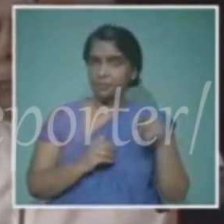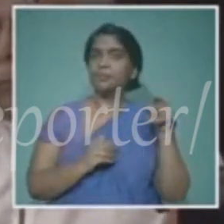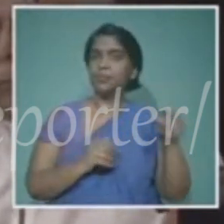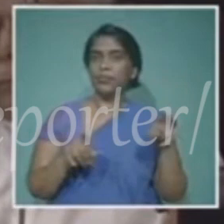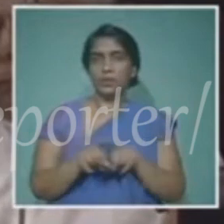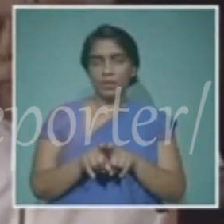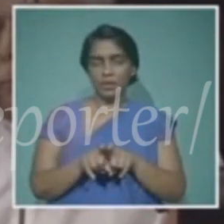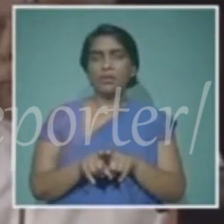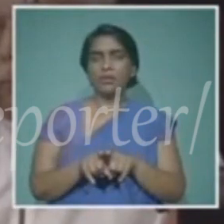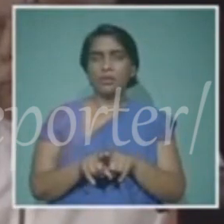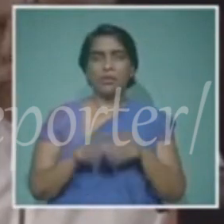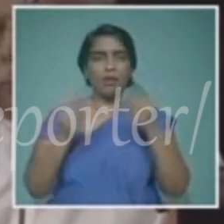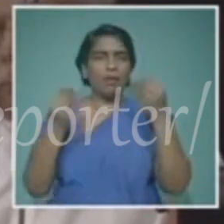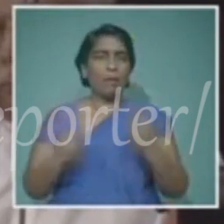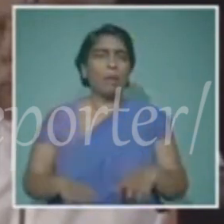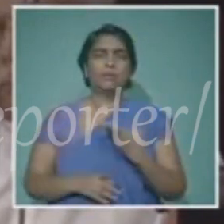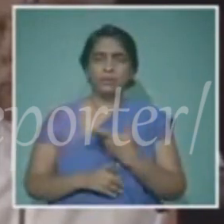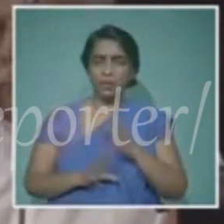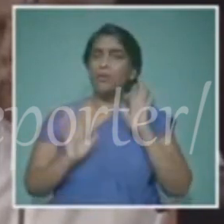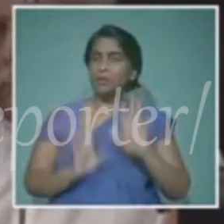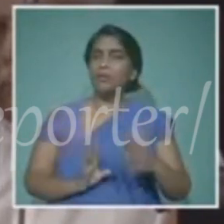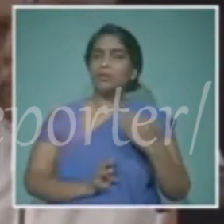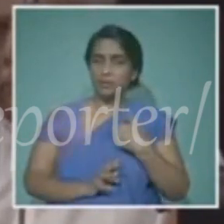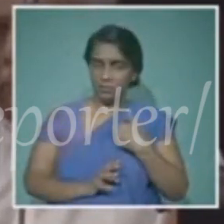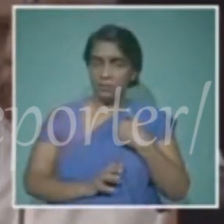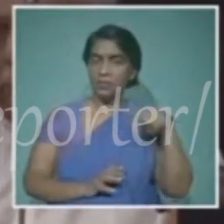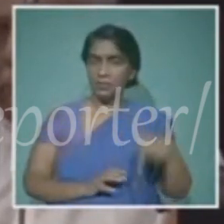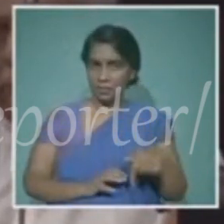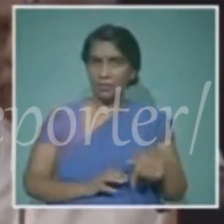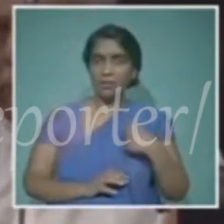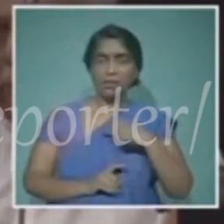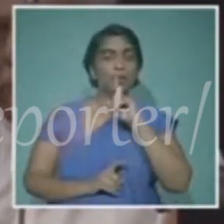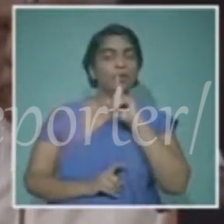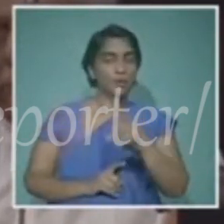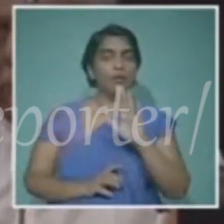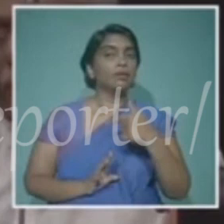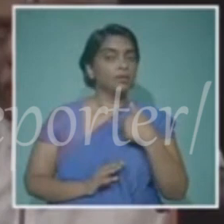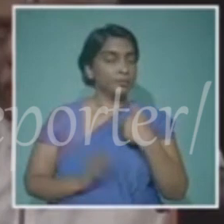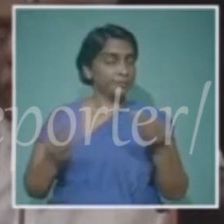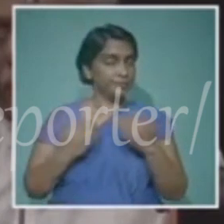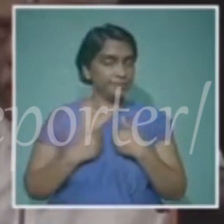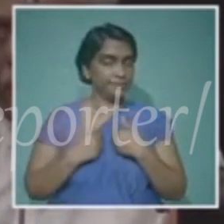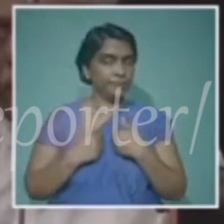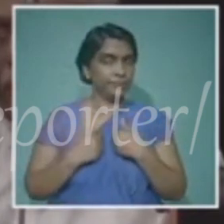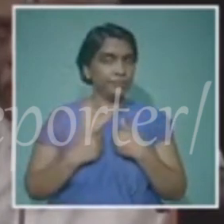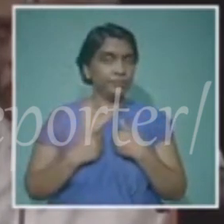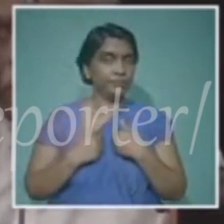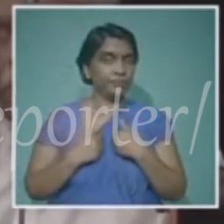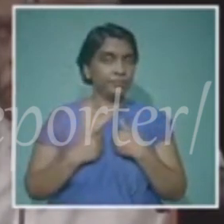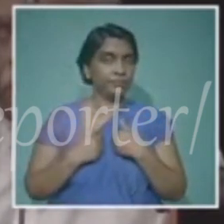ඒක අසාර්ථක වෙලා තියෙනවා. ඒ නිසා මම දැන් දැනුවත් කරේ අපි